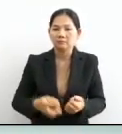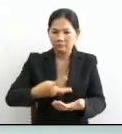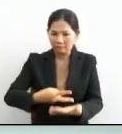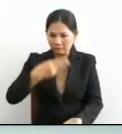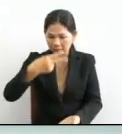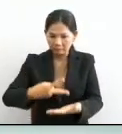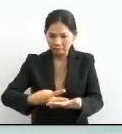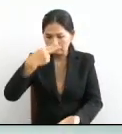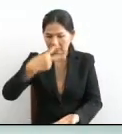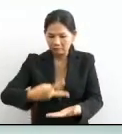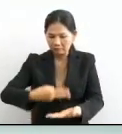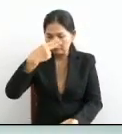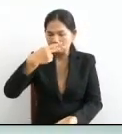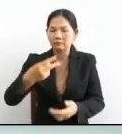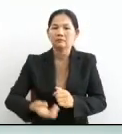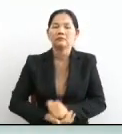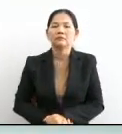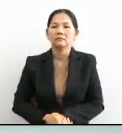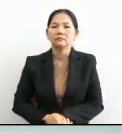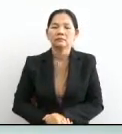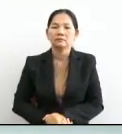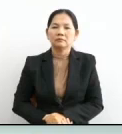mì